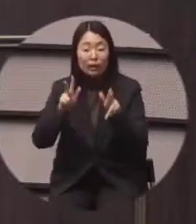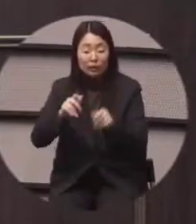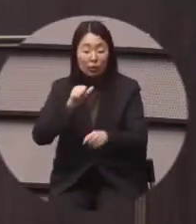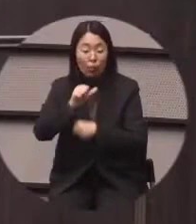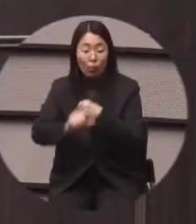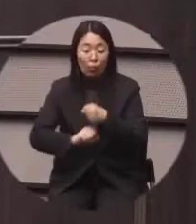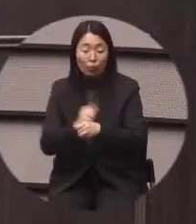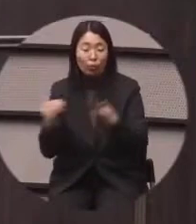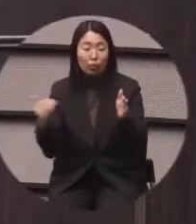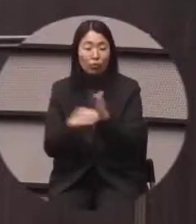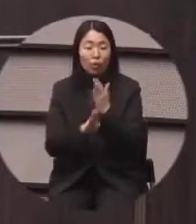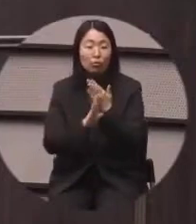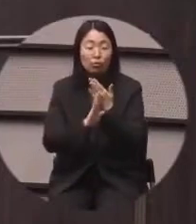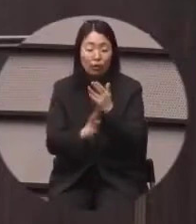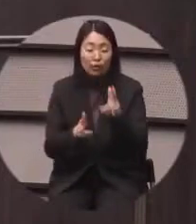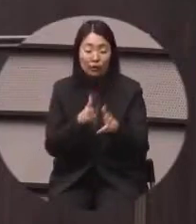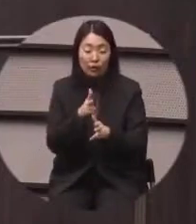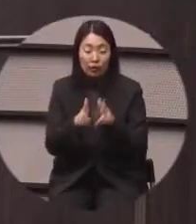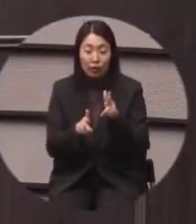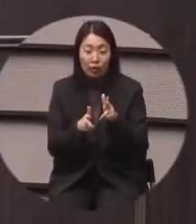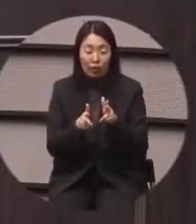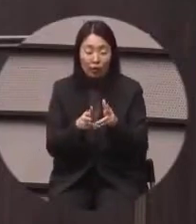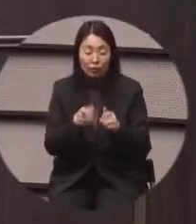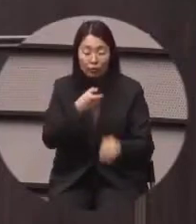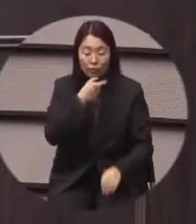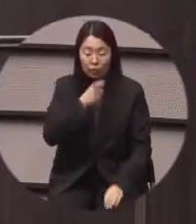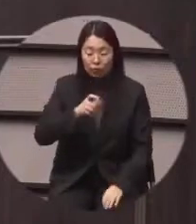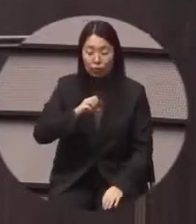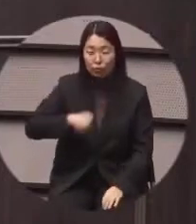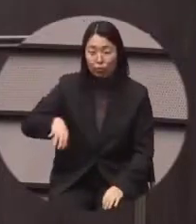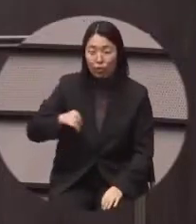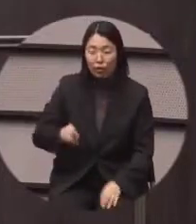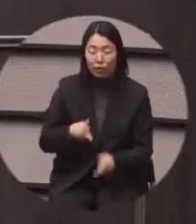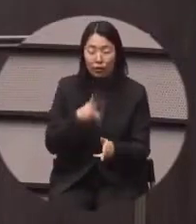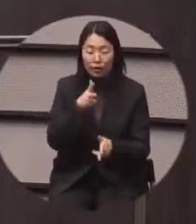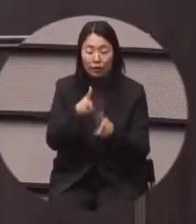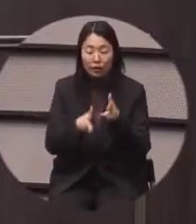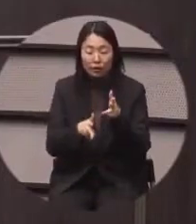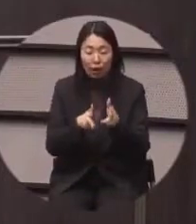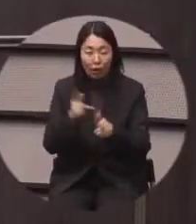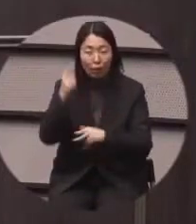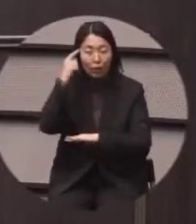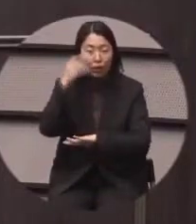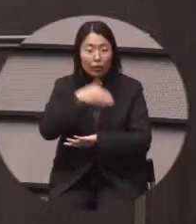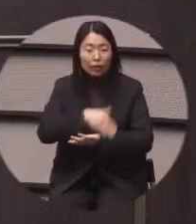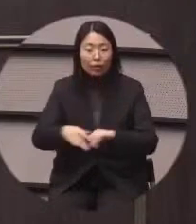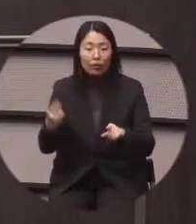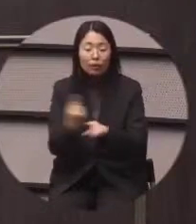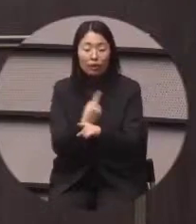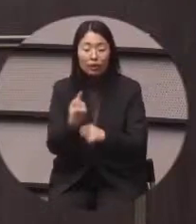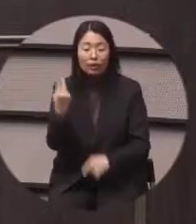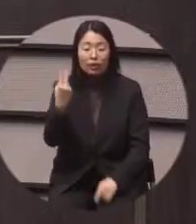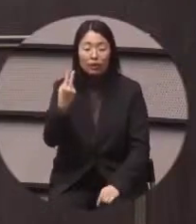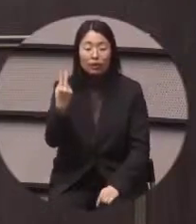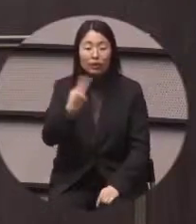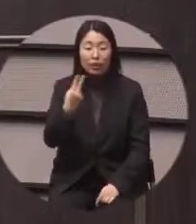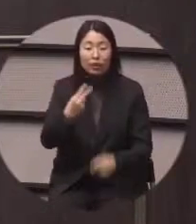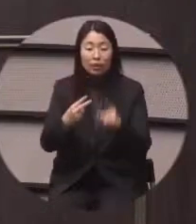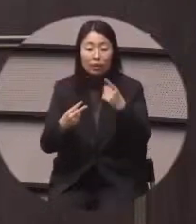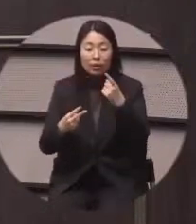경과하여 하수도 정비 기본계획 변경 수립 용역을 2000년도 11월에